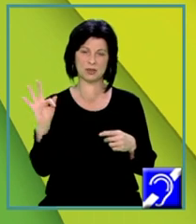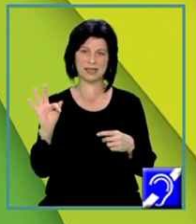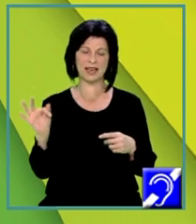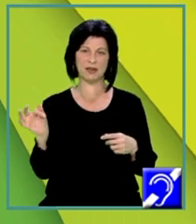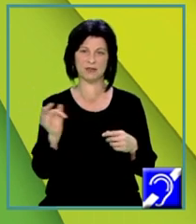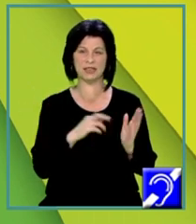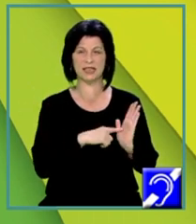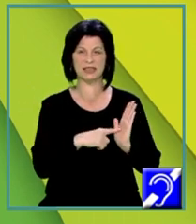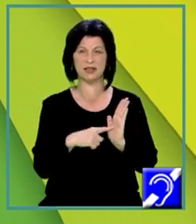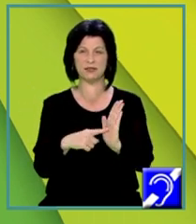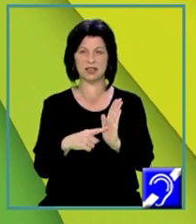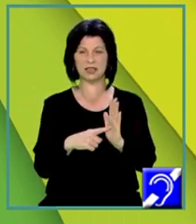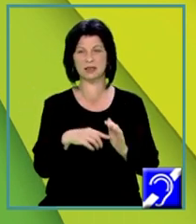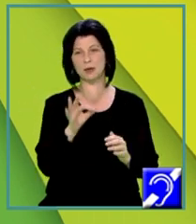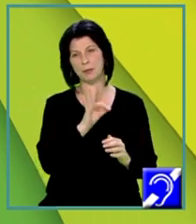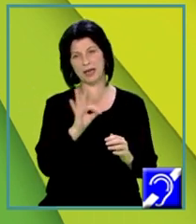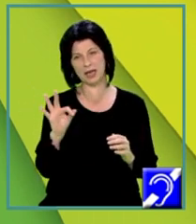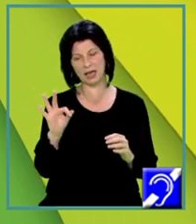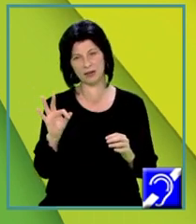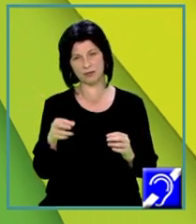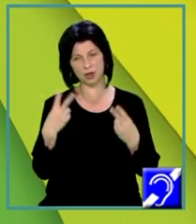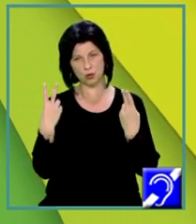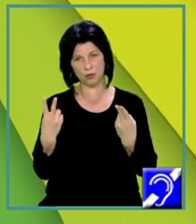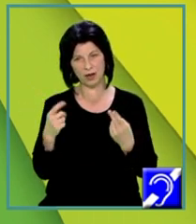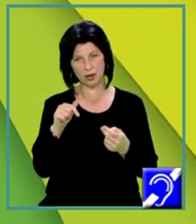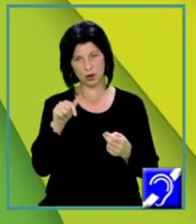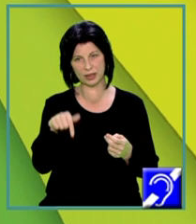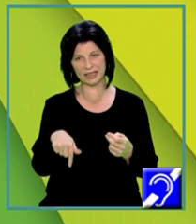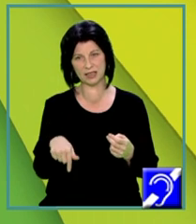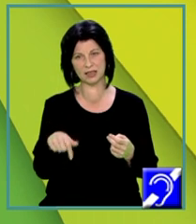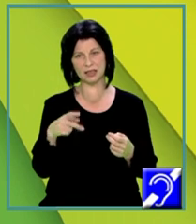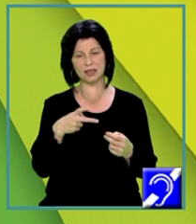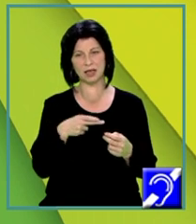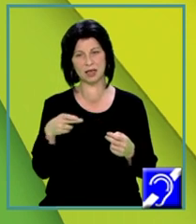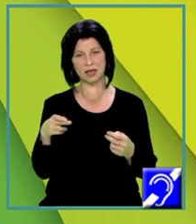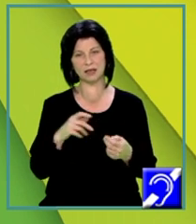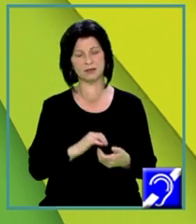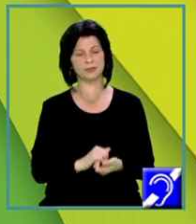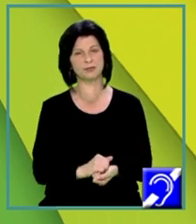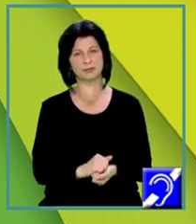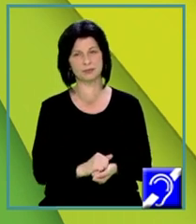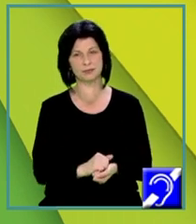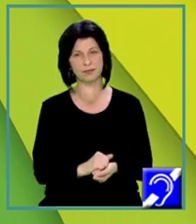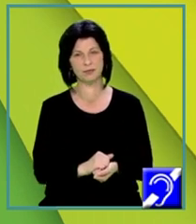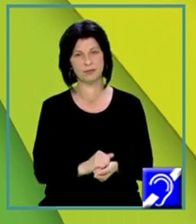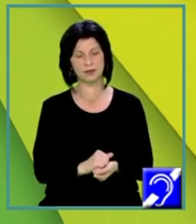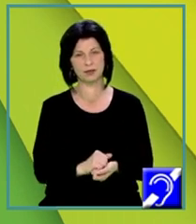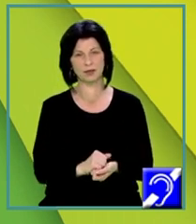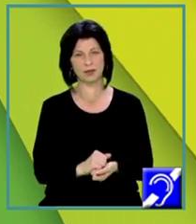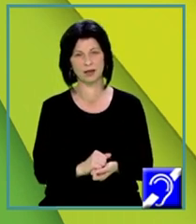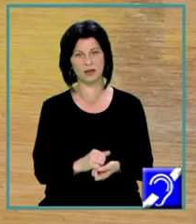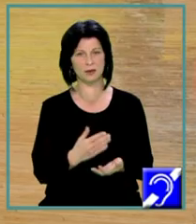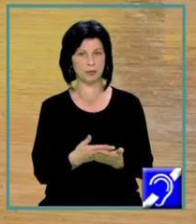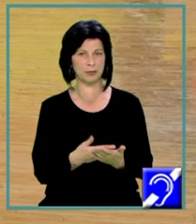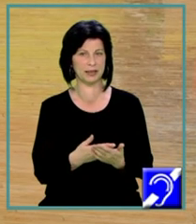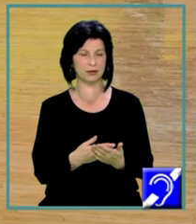prin egalitatea funcția minusz în punctul x este egală cu numărul minus 2x care există Fiindcă suntem numere